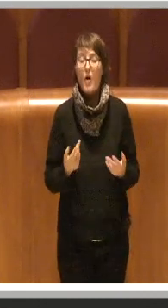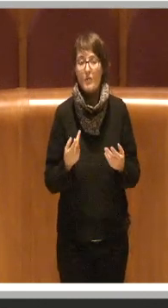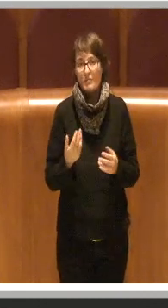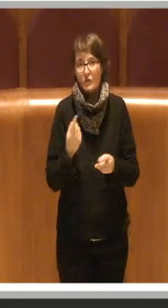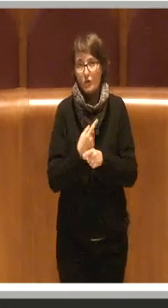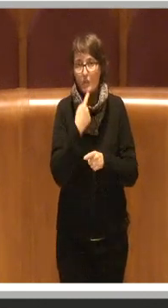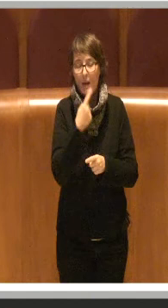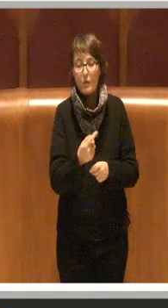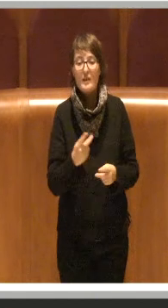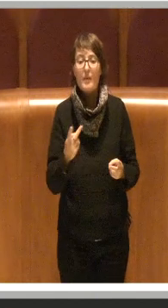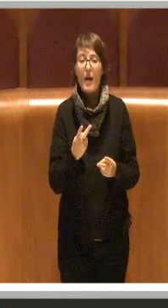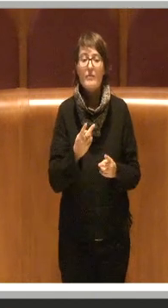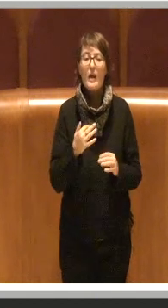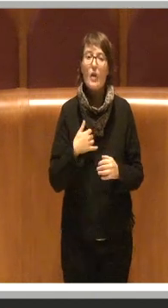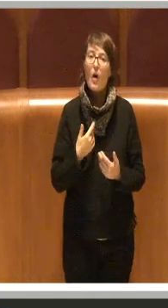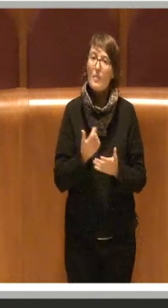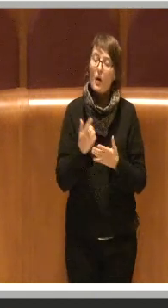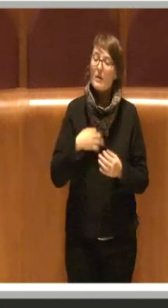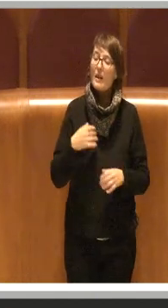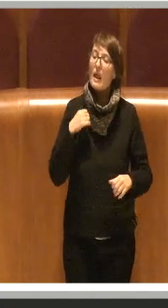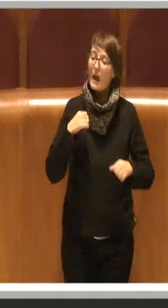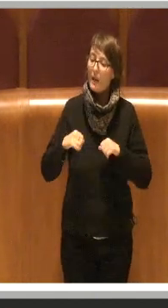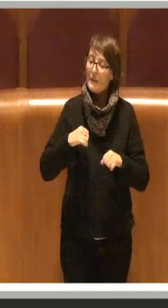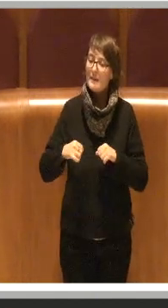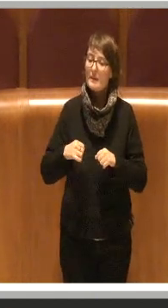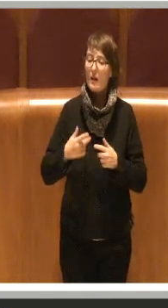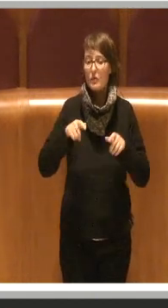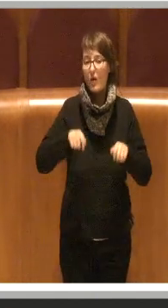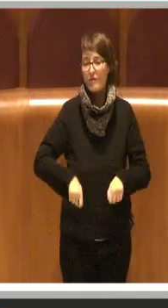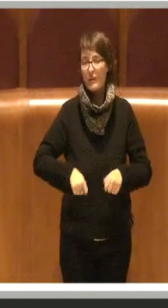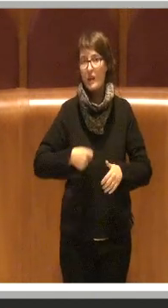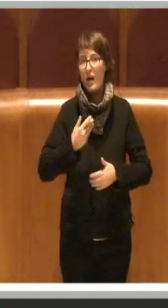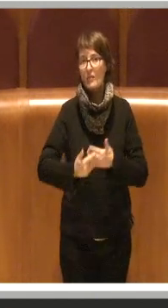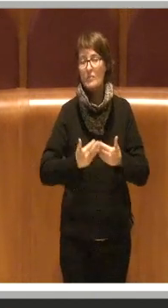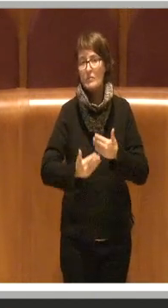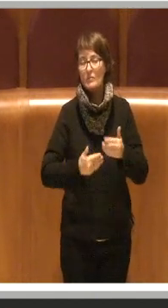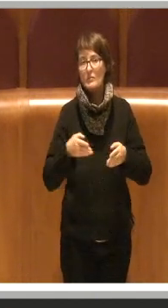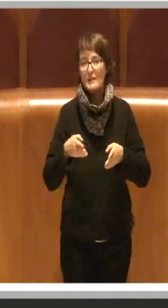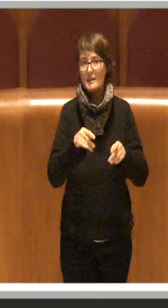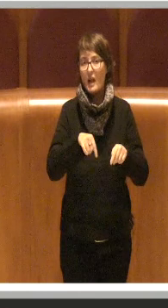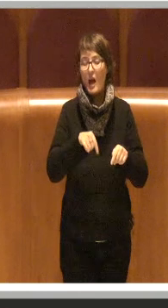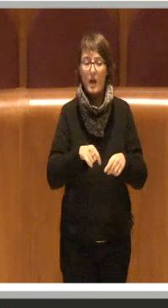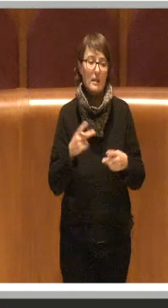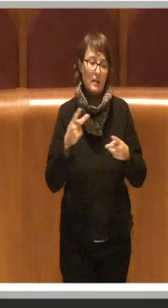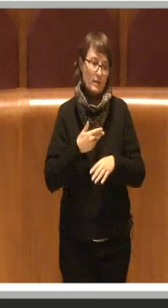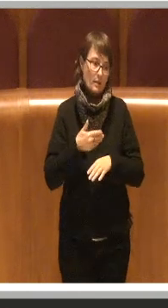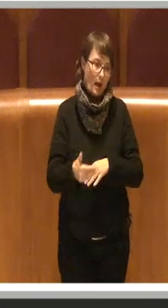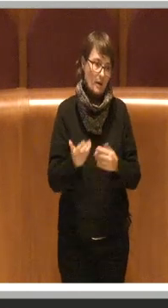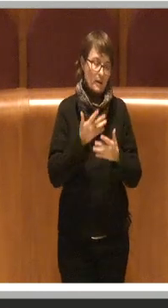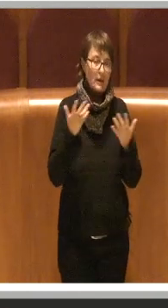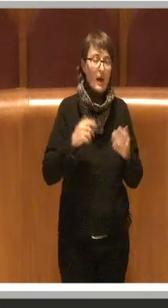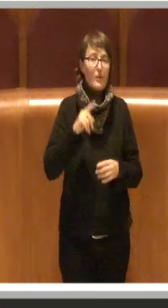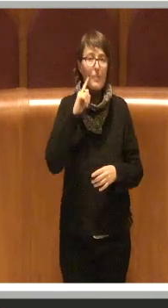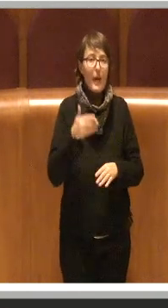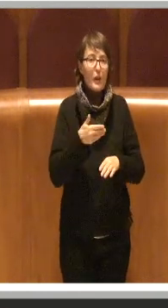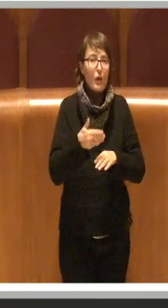diciamo come opposizione, abbia preso questa strada, sicuramente un po' tardivamente, ma come si dice, meglio tardi che mai,